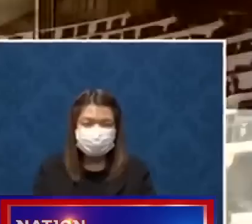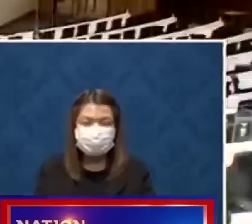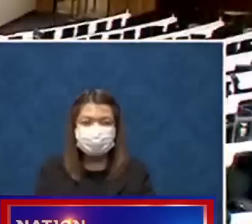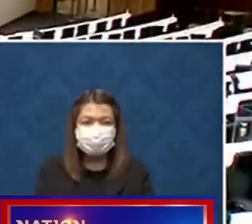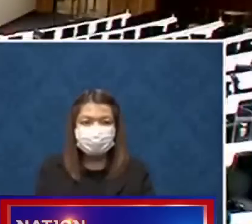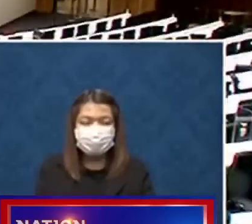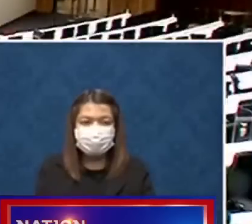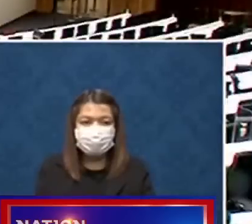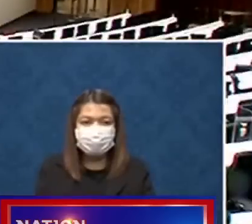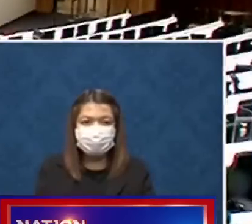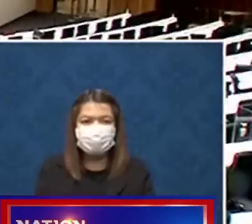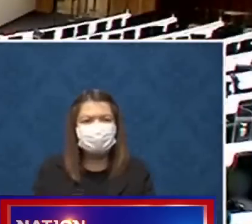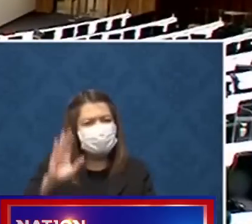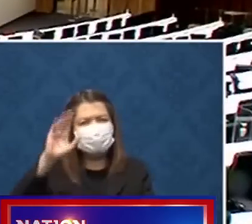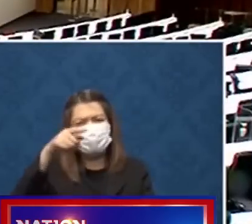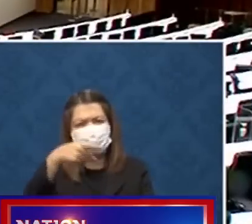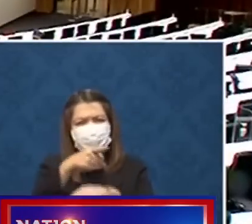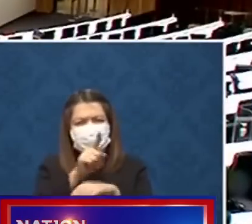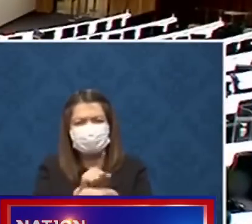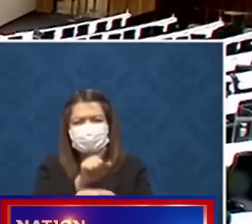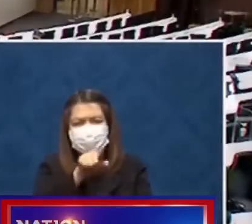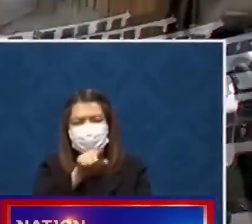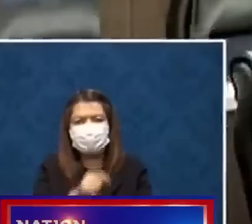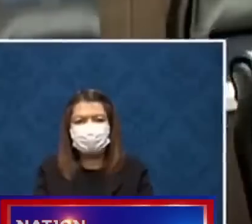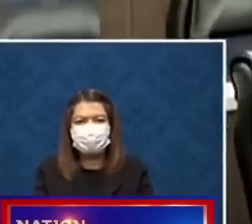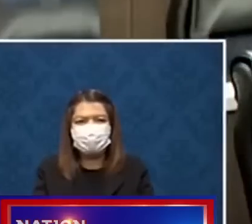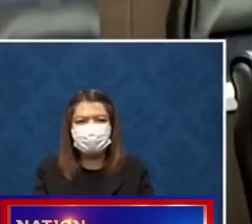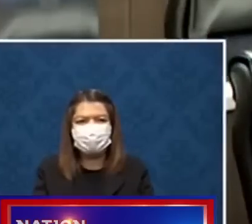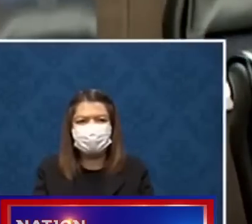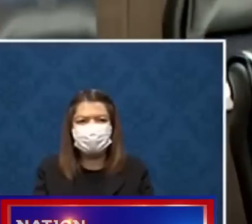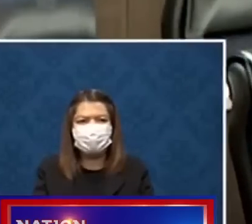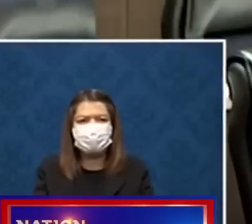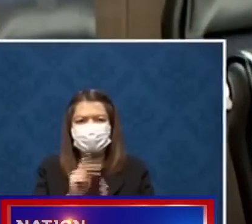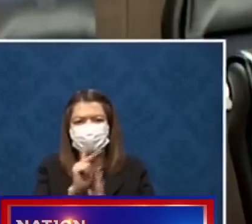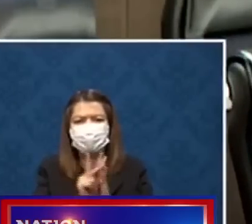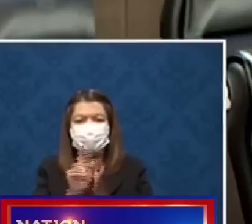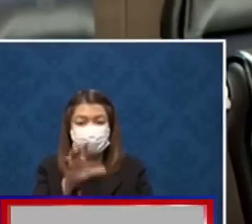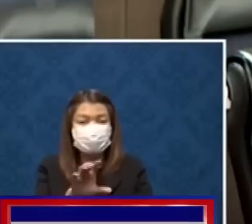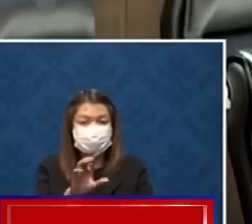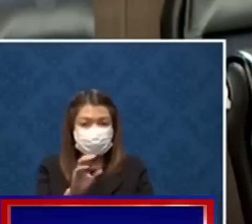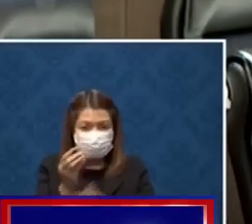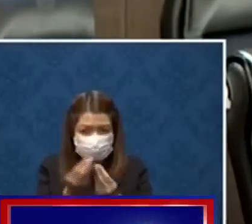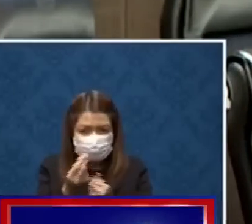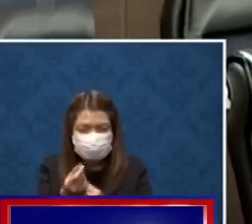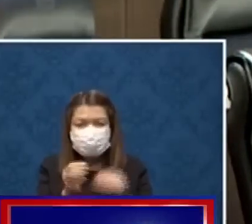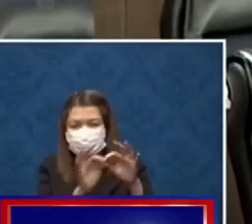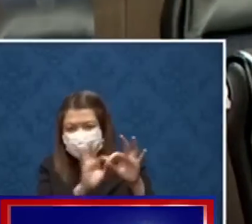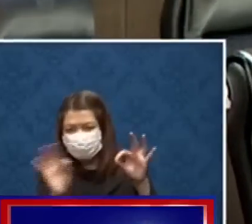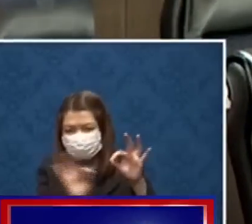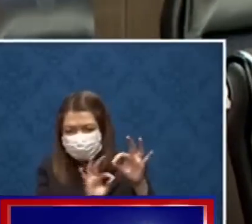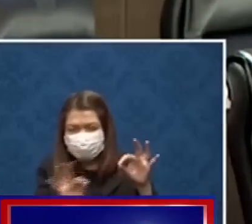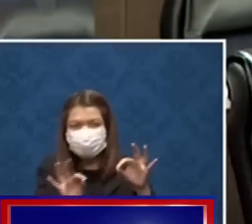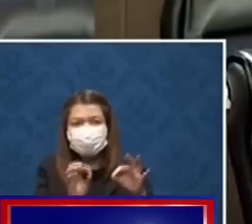ประท้วงท่านประธานนะครับคือผมไม่จำเป็นต้องบอกว่าข้อบังคับที่เท่าไหร่แต่ผมจะบอกเนื้อหาของข้อบังคับน